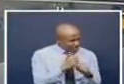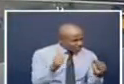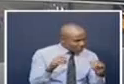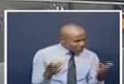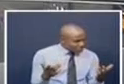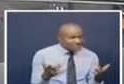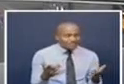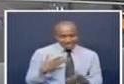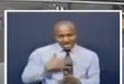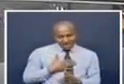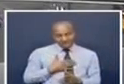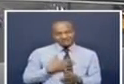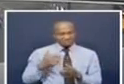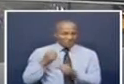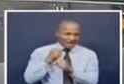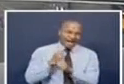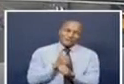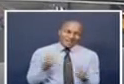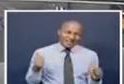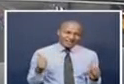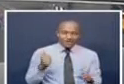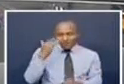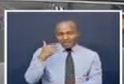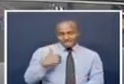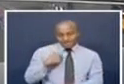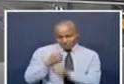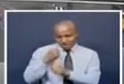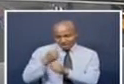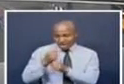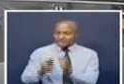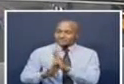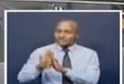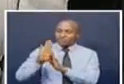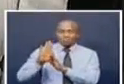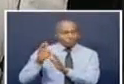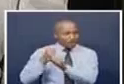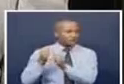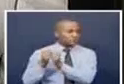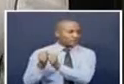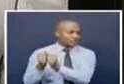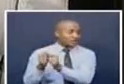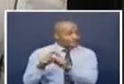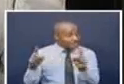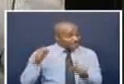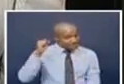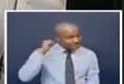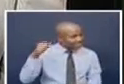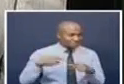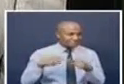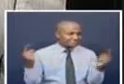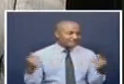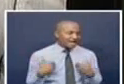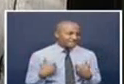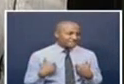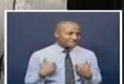Nafikiri uhusiano yote iko sawa kwa sababu kuna vitu tunafanya maendeleo pamoja. Lakini kisiasa tuko tofauti.